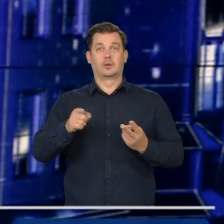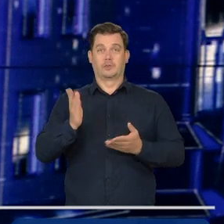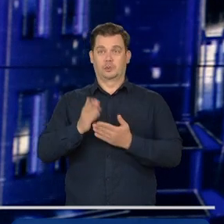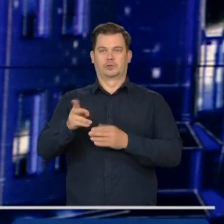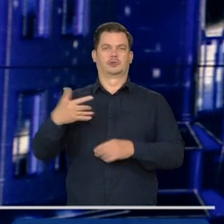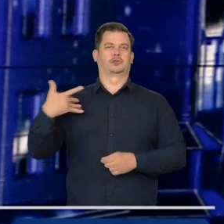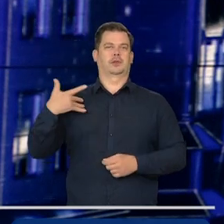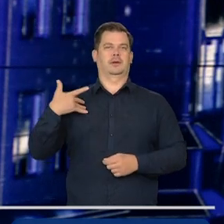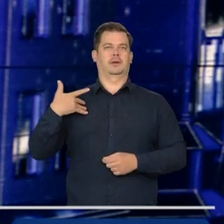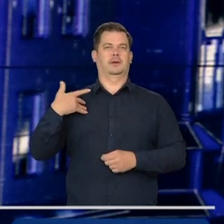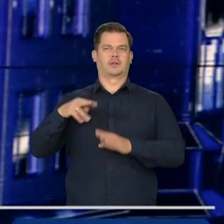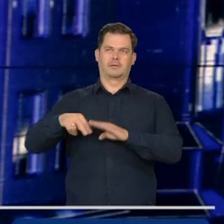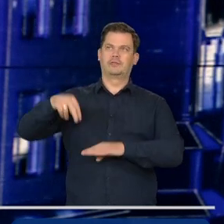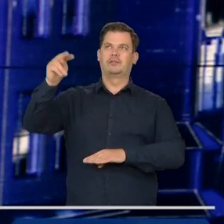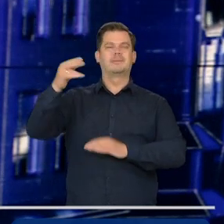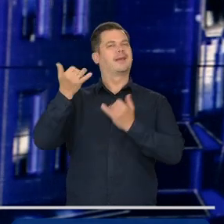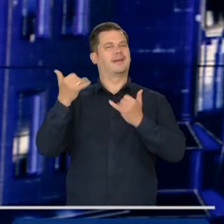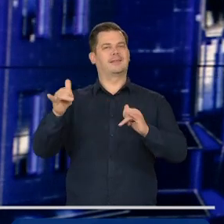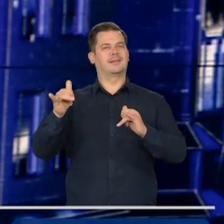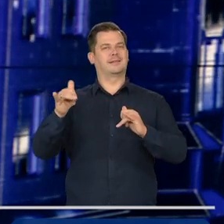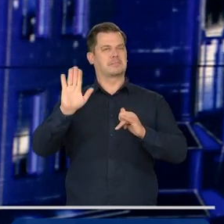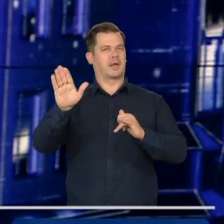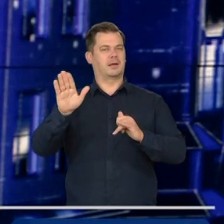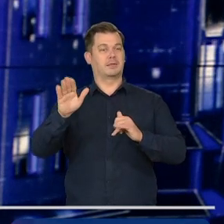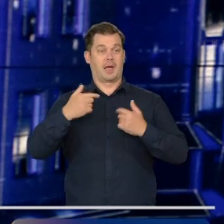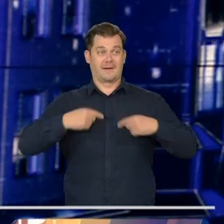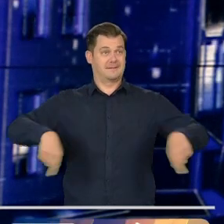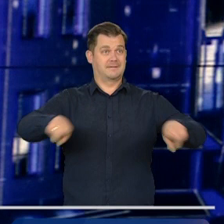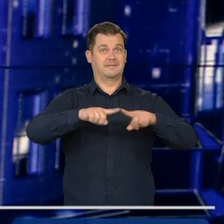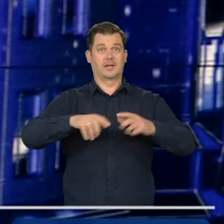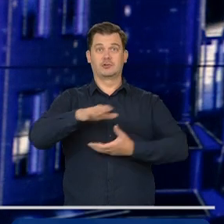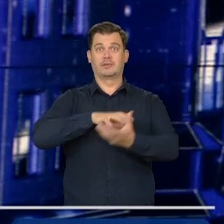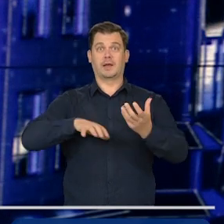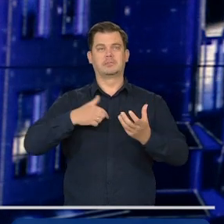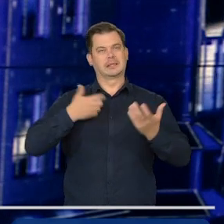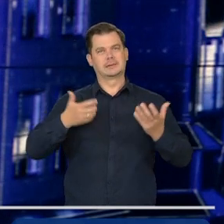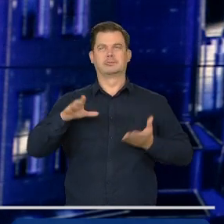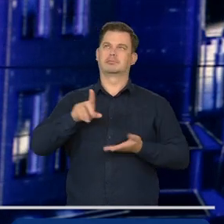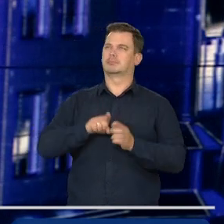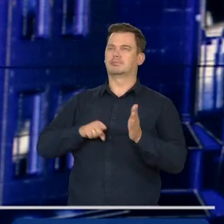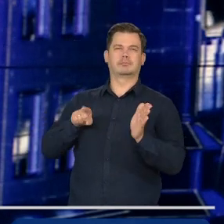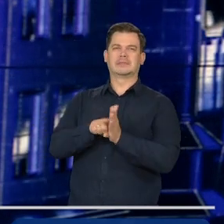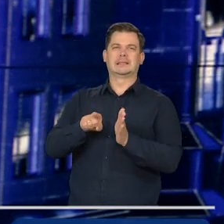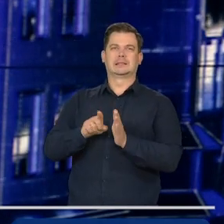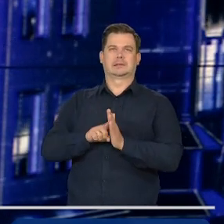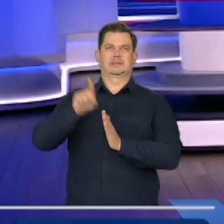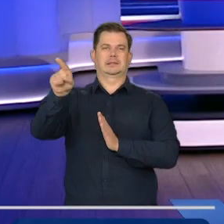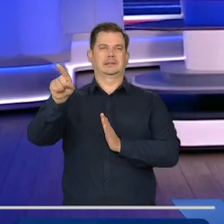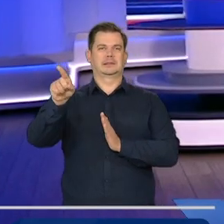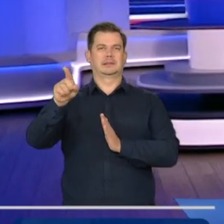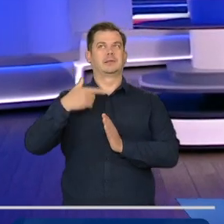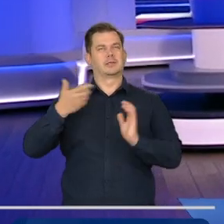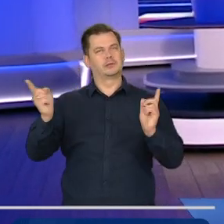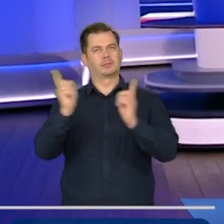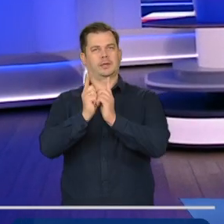żyją. Oni są w innej rzeczywistości. A my wszyscy mamy iść ku temu kierunkowi, który sprawi, że wszyscy się z